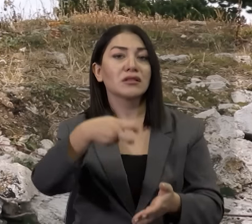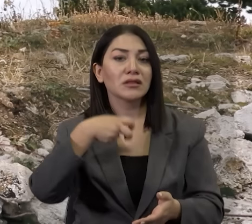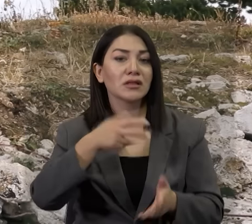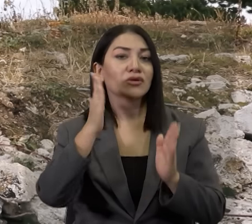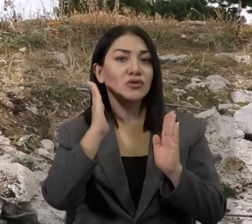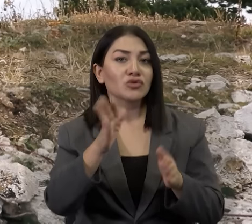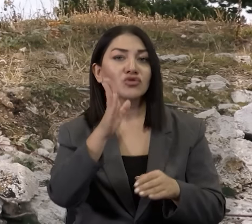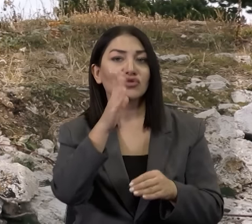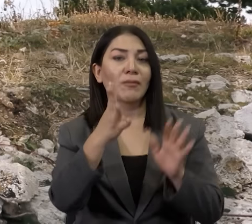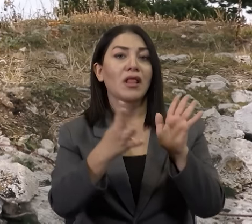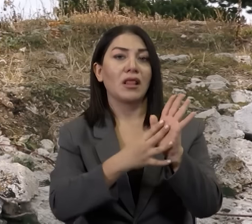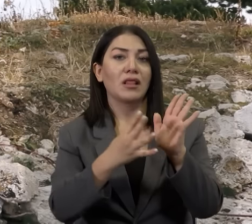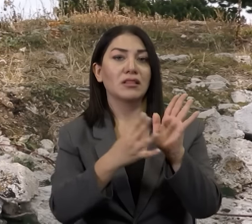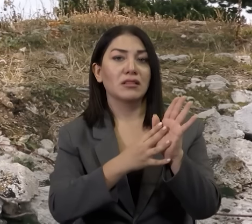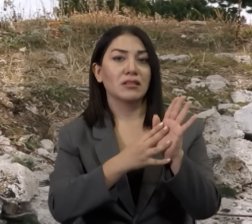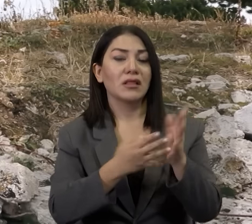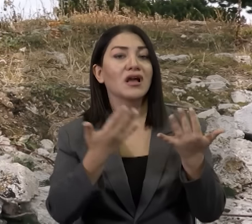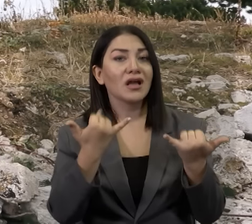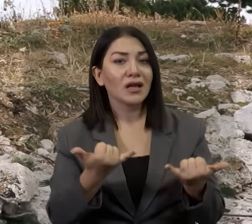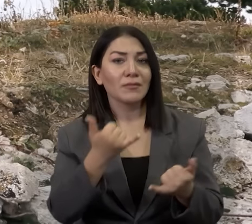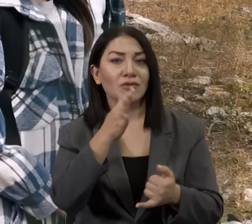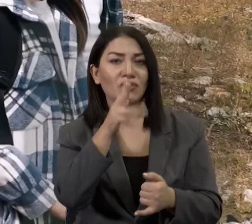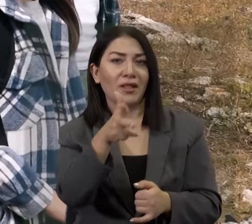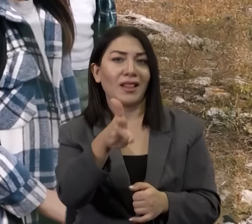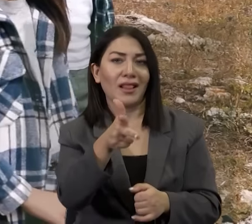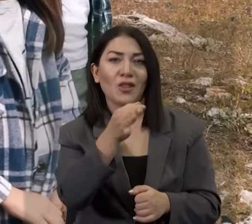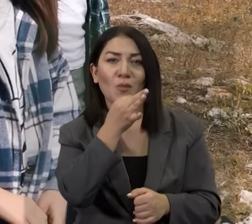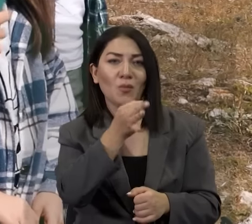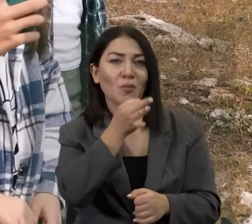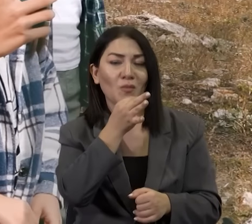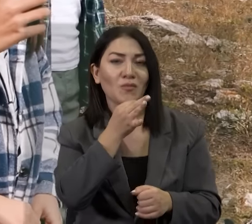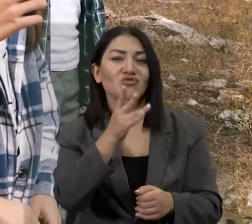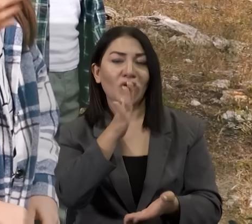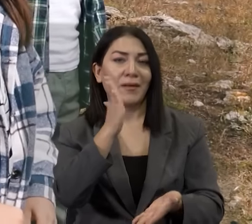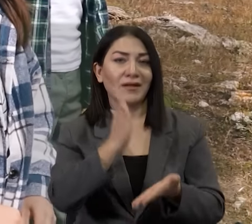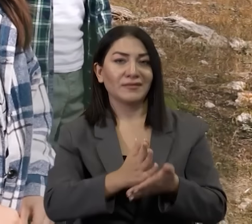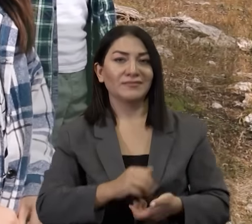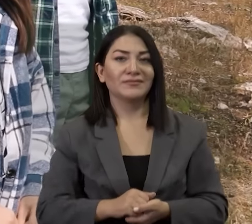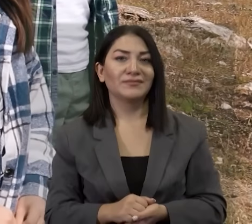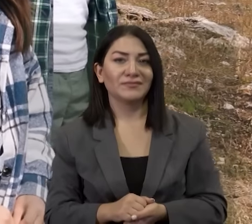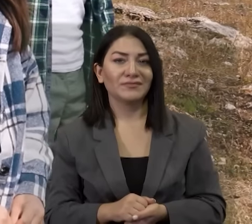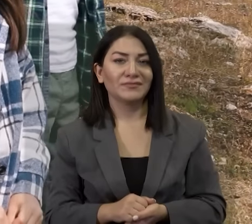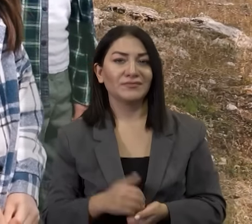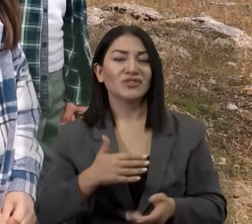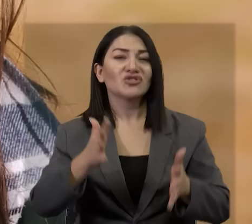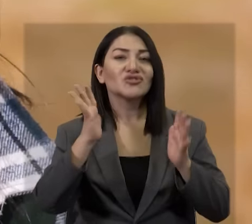Մեզ ասված էր, որ հաղորդագրությունը ստանալու ենք ժամը 9-ին։ Հիմա 3 ա պակաս, դեռ ժամանակ